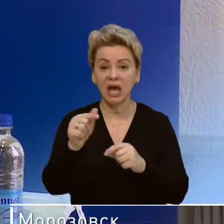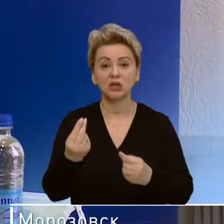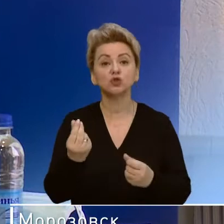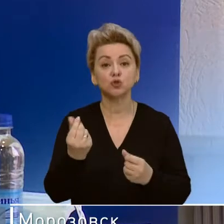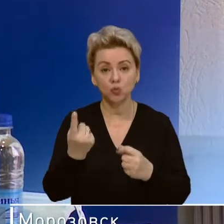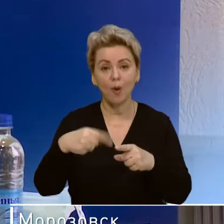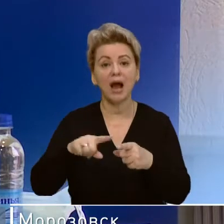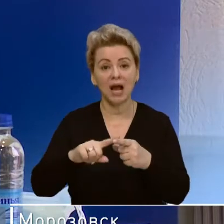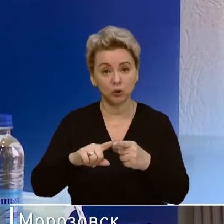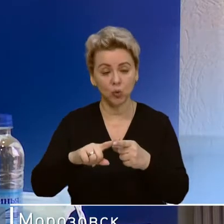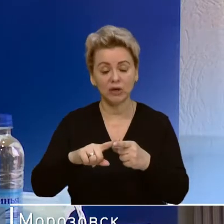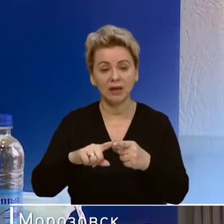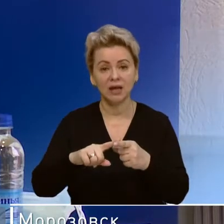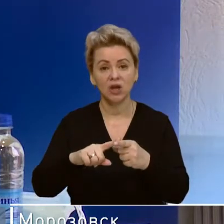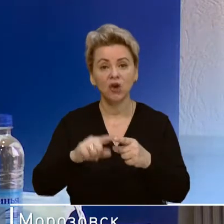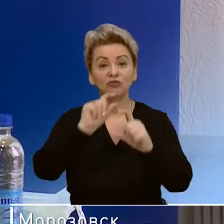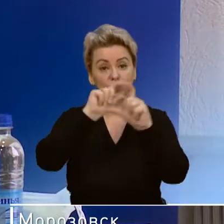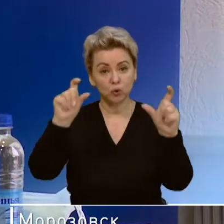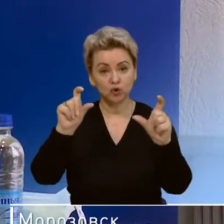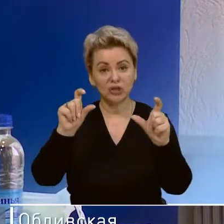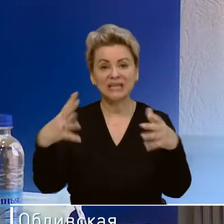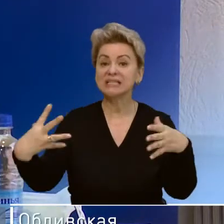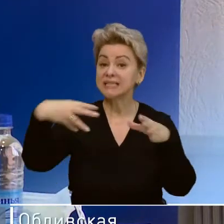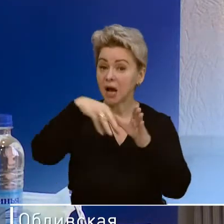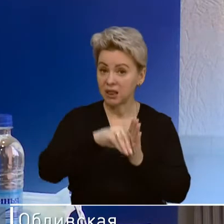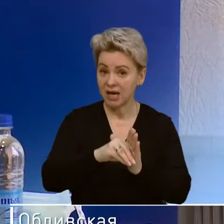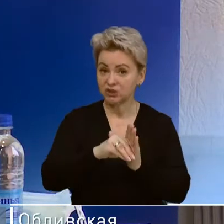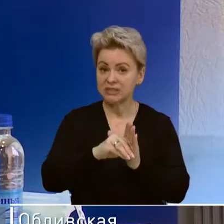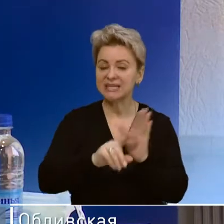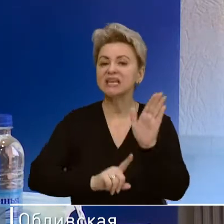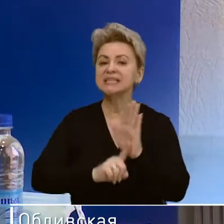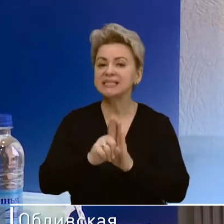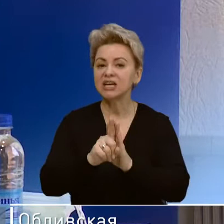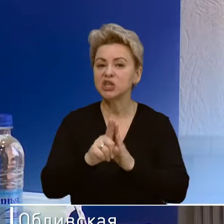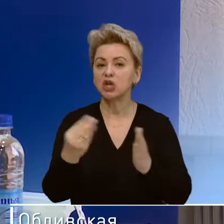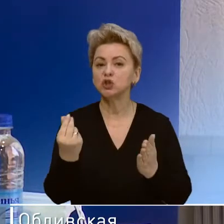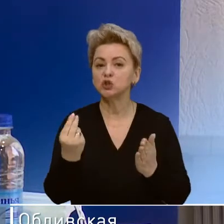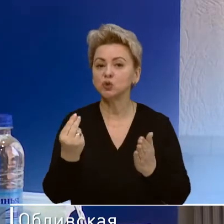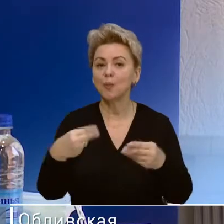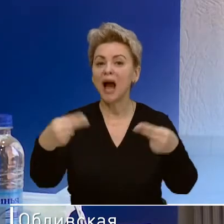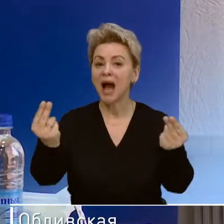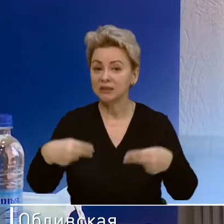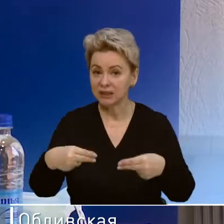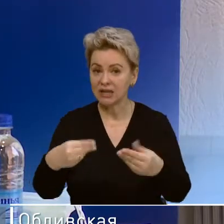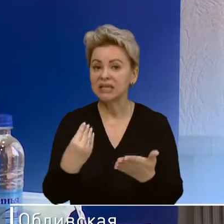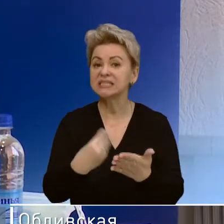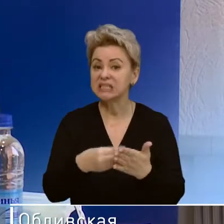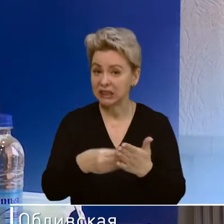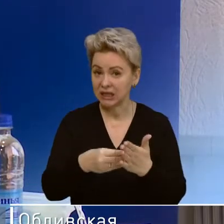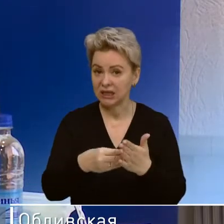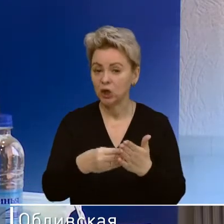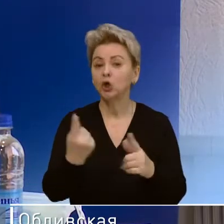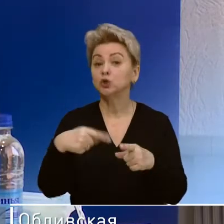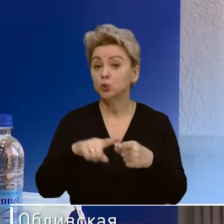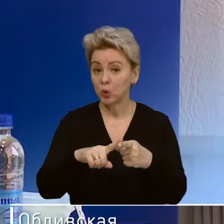сумма, которая в бюджете закладывается, исходя из суммы контрактной цены.